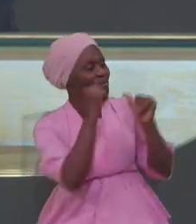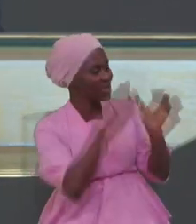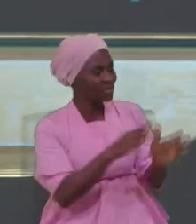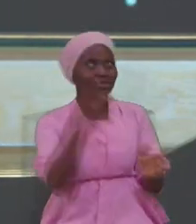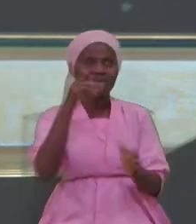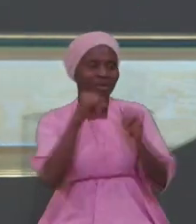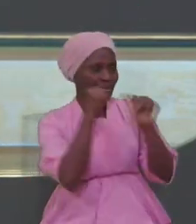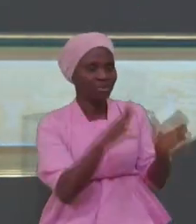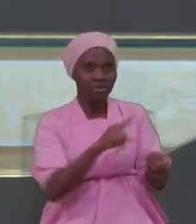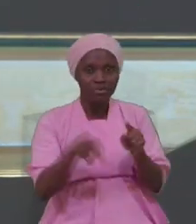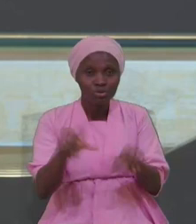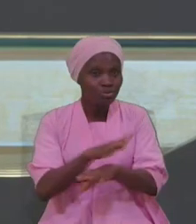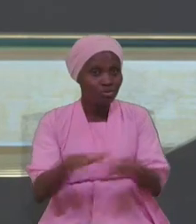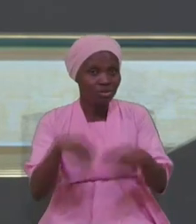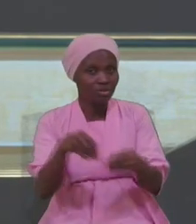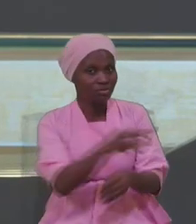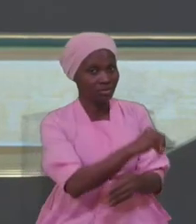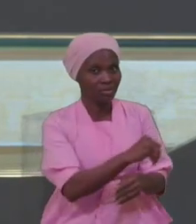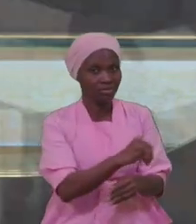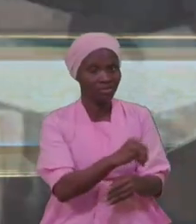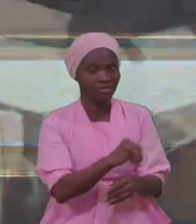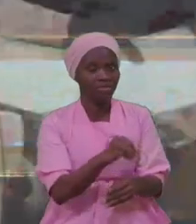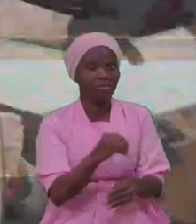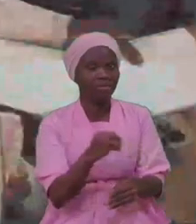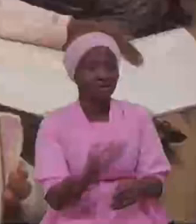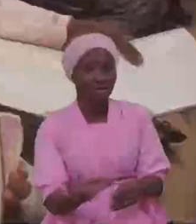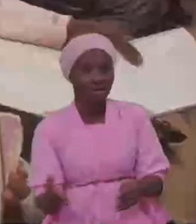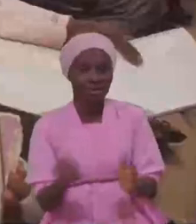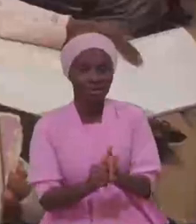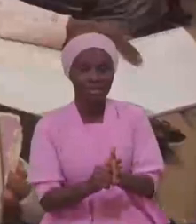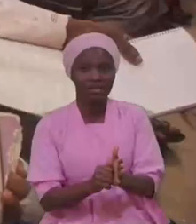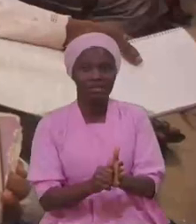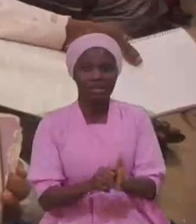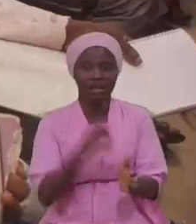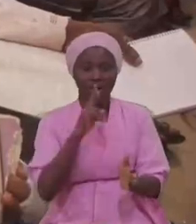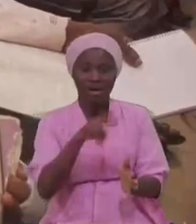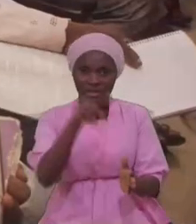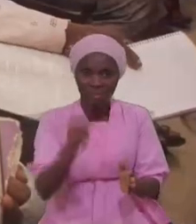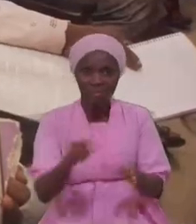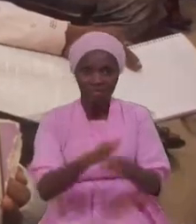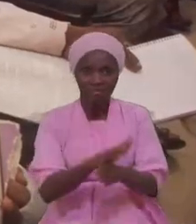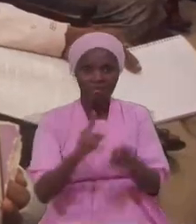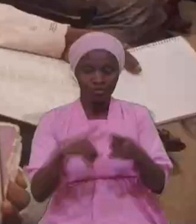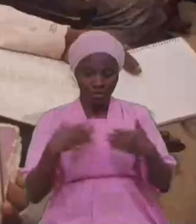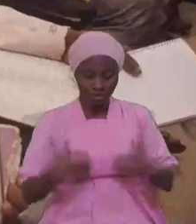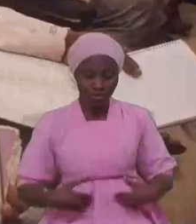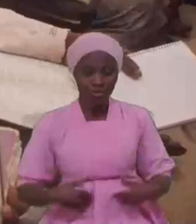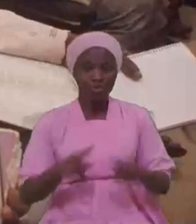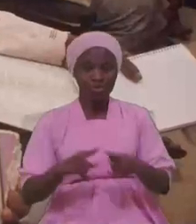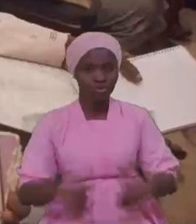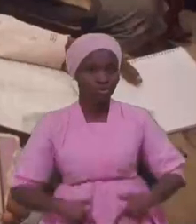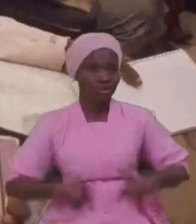et vous rassasiez, et que vous ne leur donniez pas ce qui est nécessaire au corps, ce qui est nécessaire pour